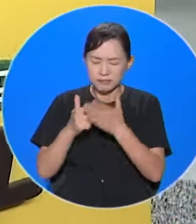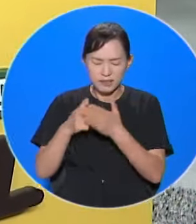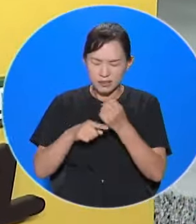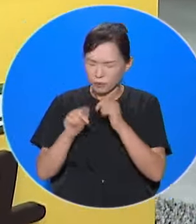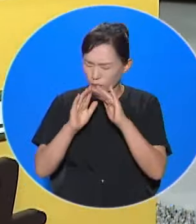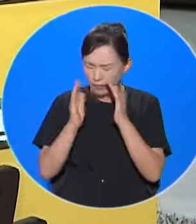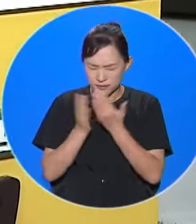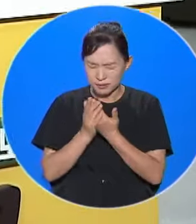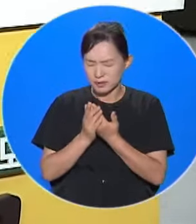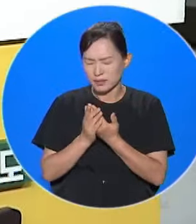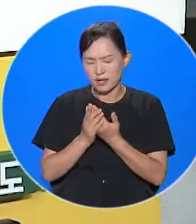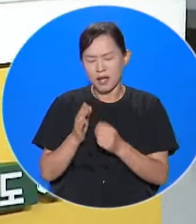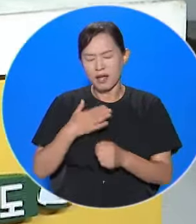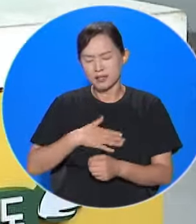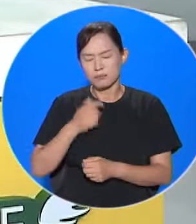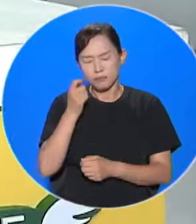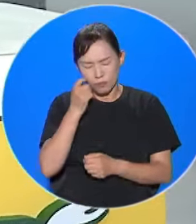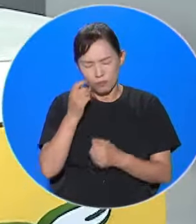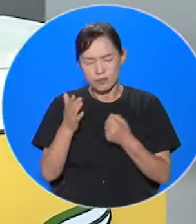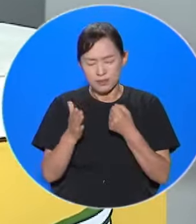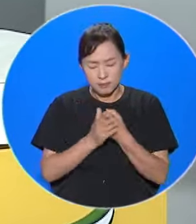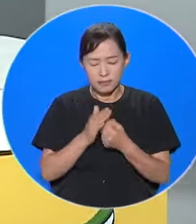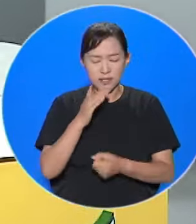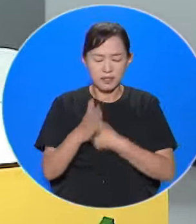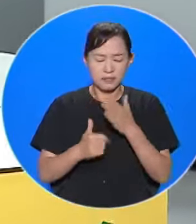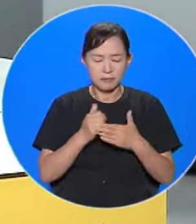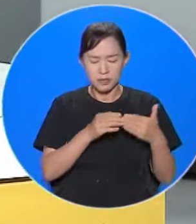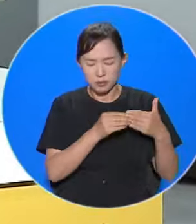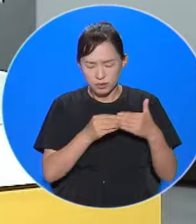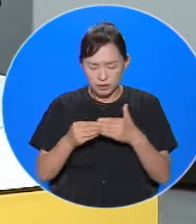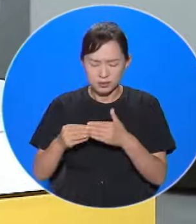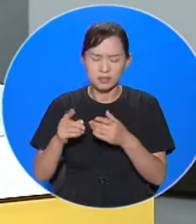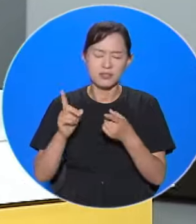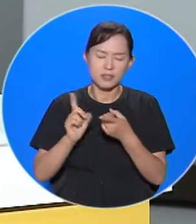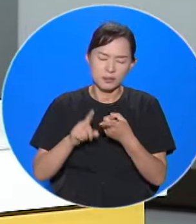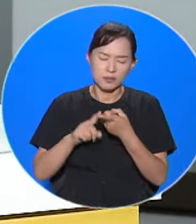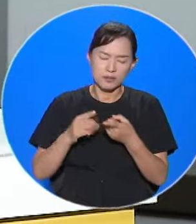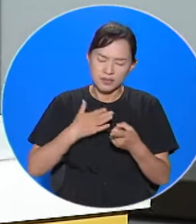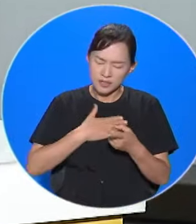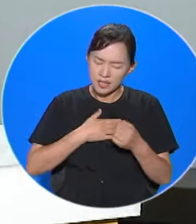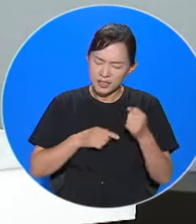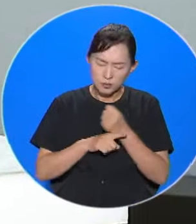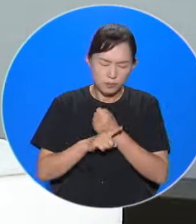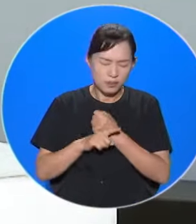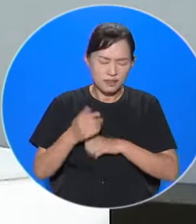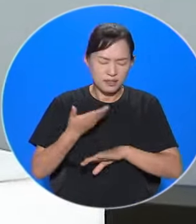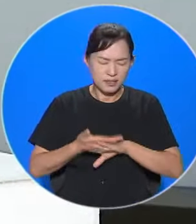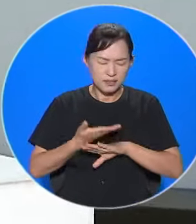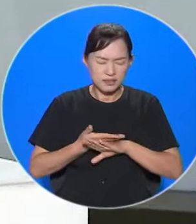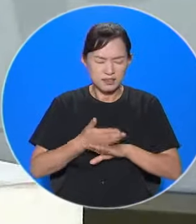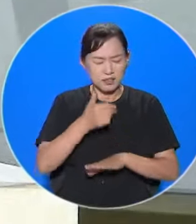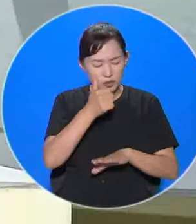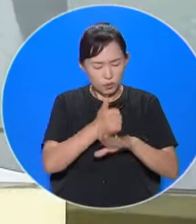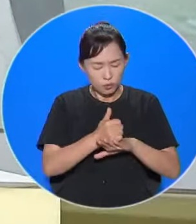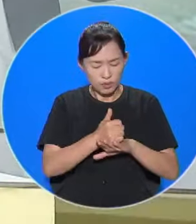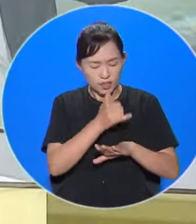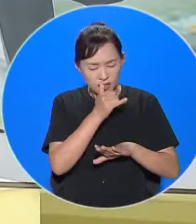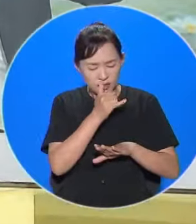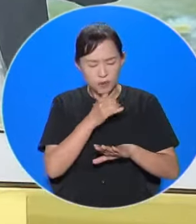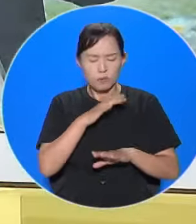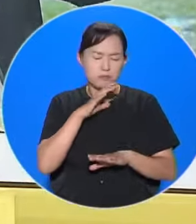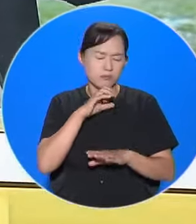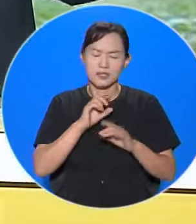없습니다. 하나님께서 인도하시는 대로 하나님 혹여나 나의 뜻과 다른 결과가 나올지라도 원망하지